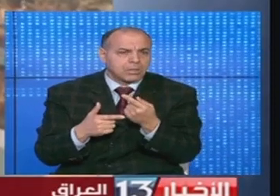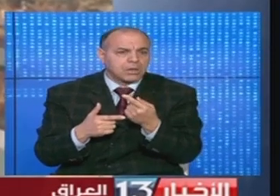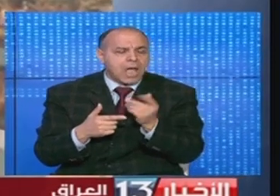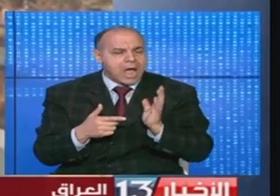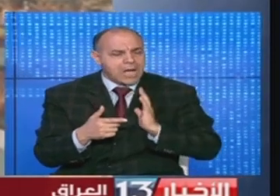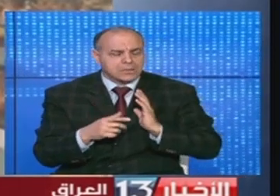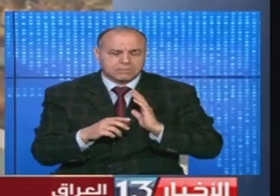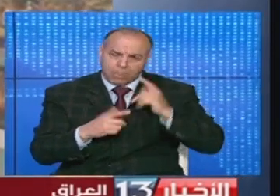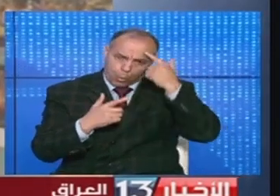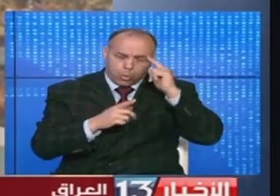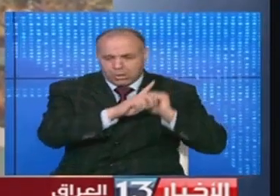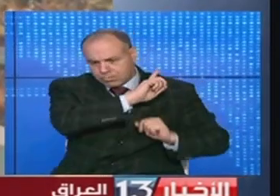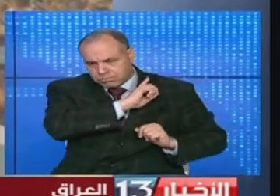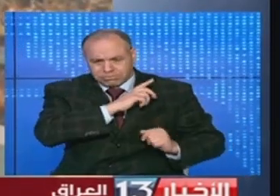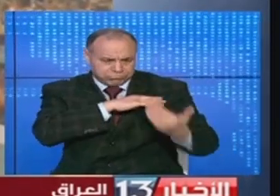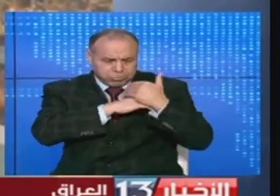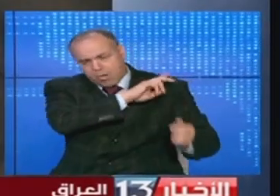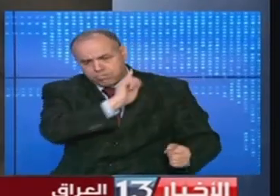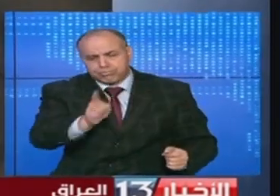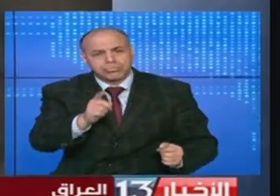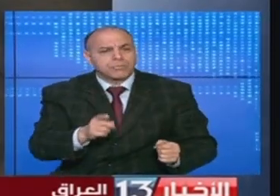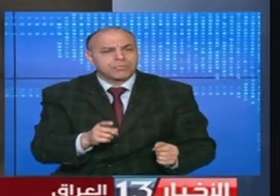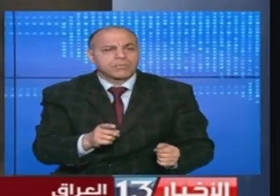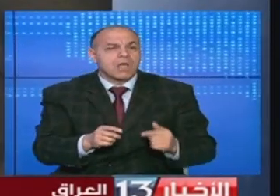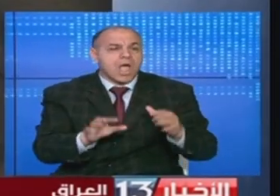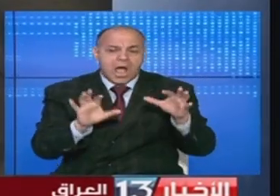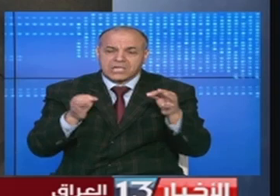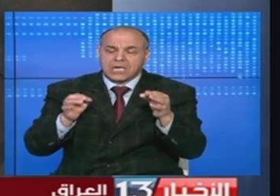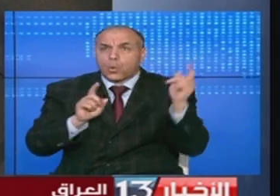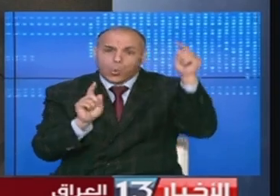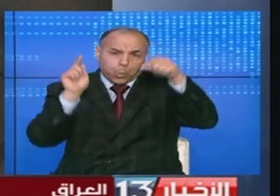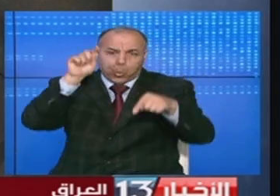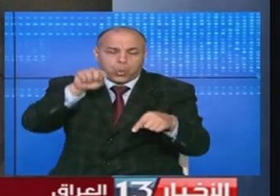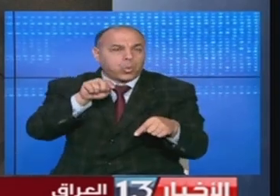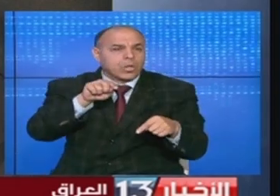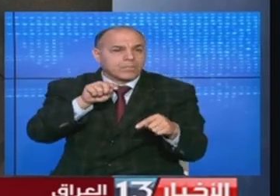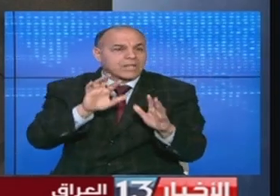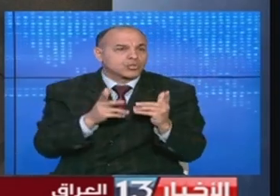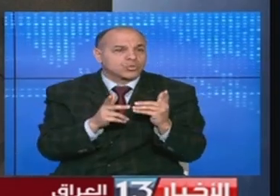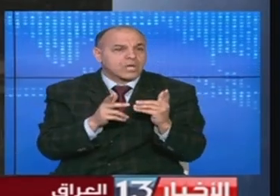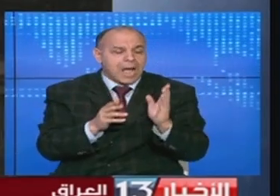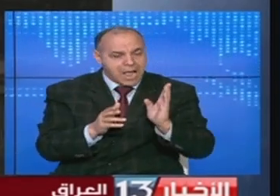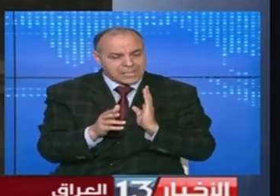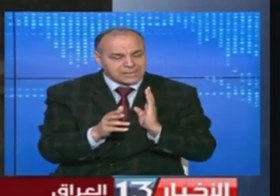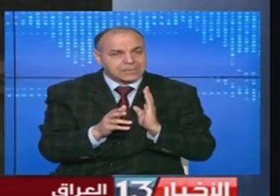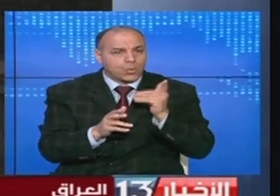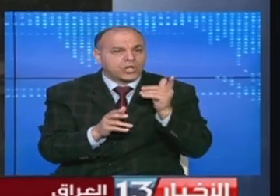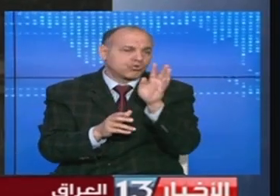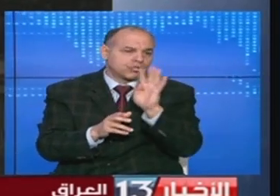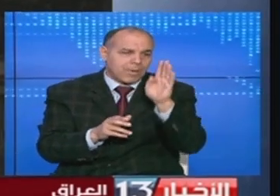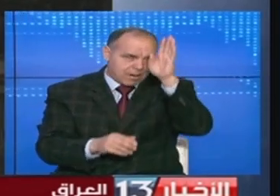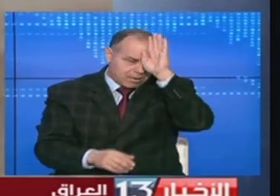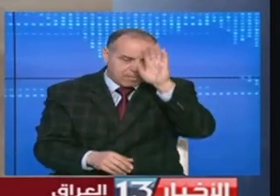الجيش بالرد على هجوم الاربعاء الذي سقطت فيه عشرات صواريخ كاتيوشا على معسكر التاجي شمالي